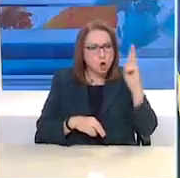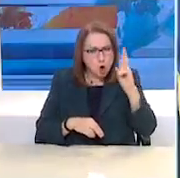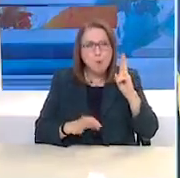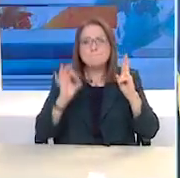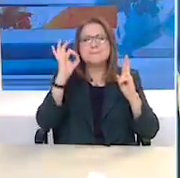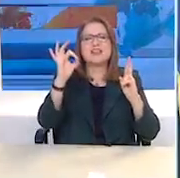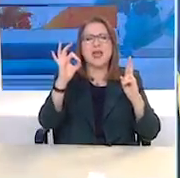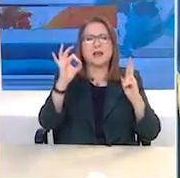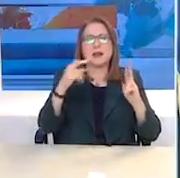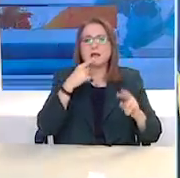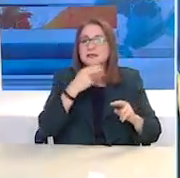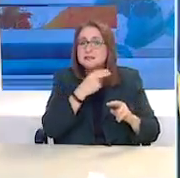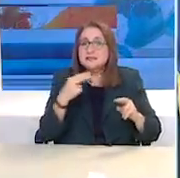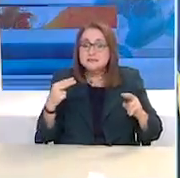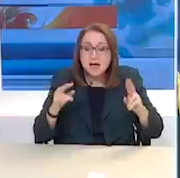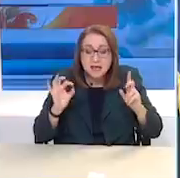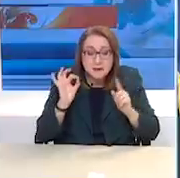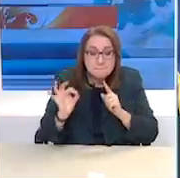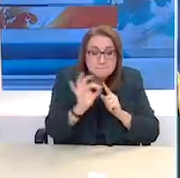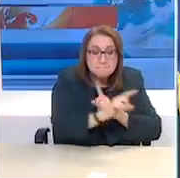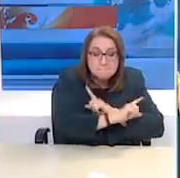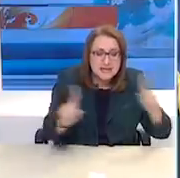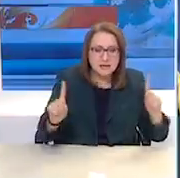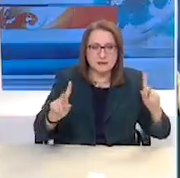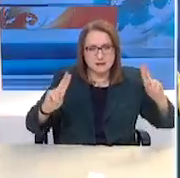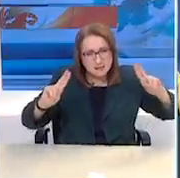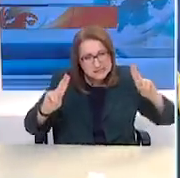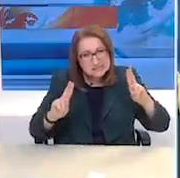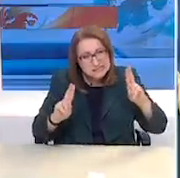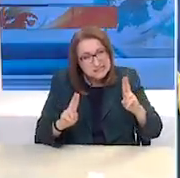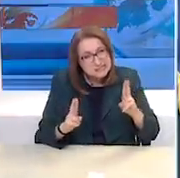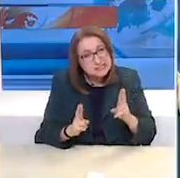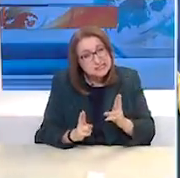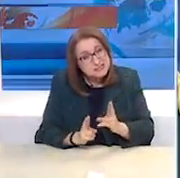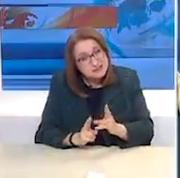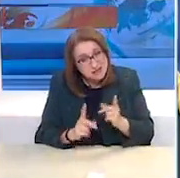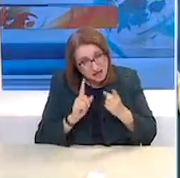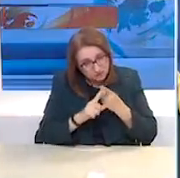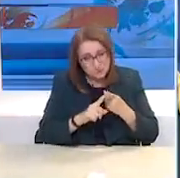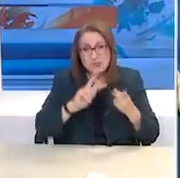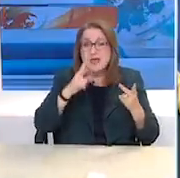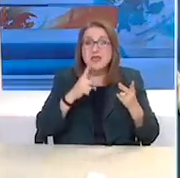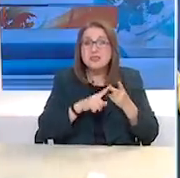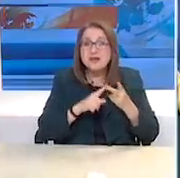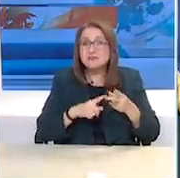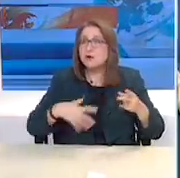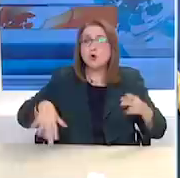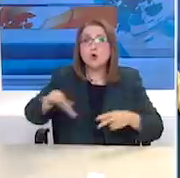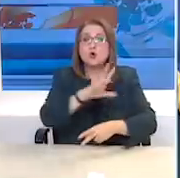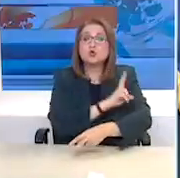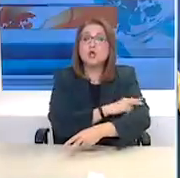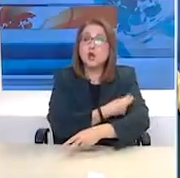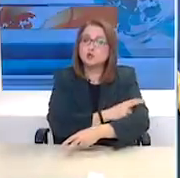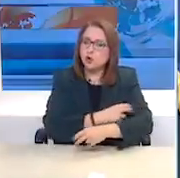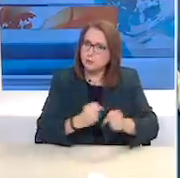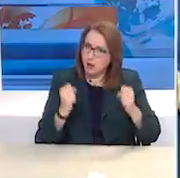πληθυσμό. Αυτό είναι το ένα, η μία παράμετρος. Δεύτερη παράμετρος είναι η αντοχή του συστήματος υγείας, η οποία υπάρχει